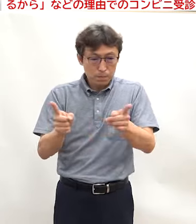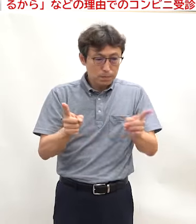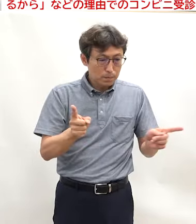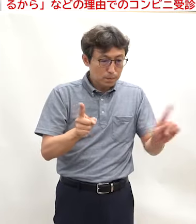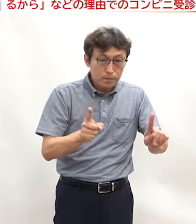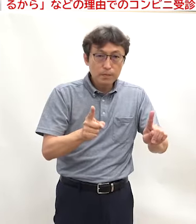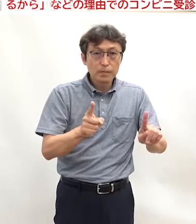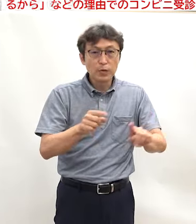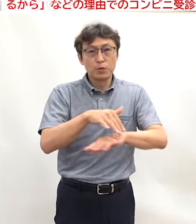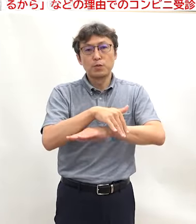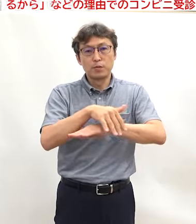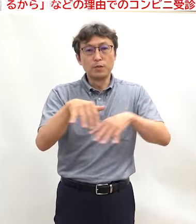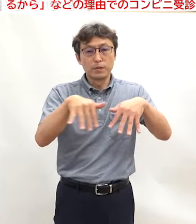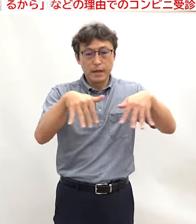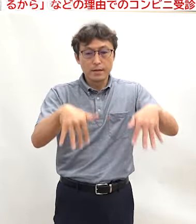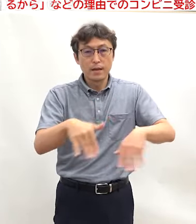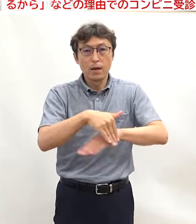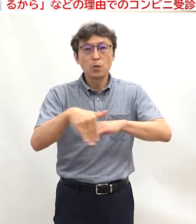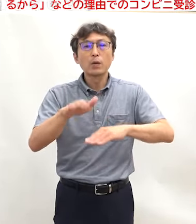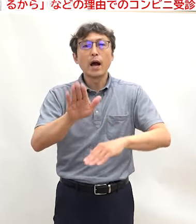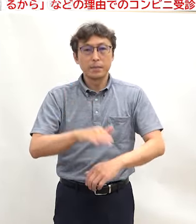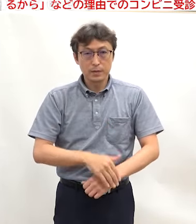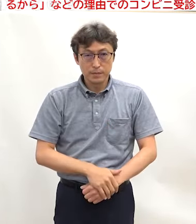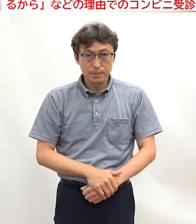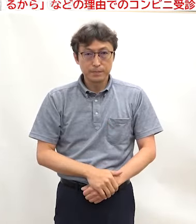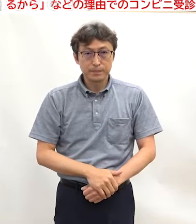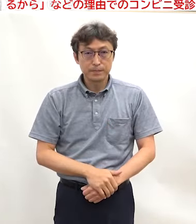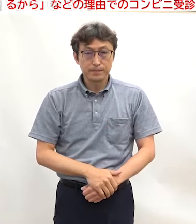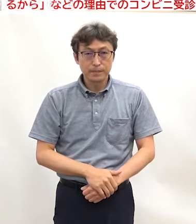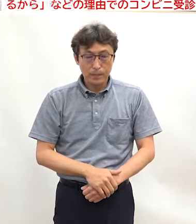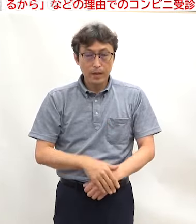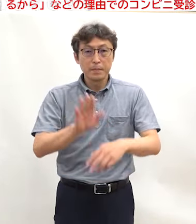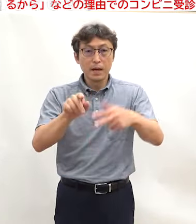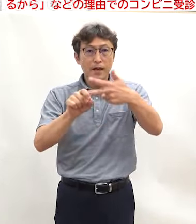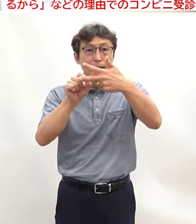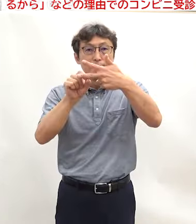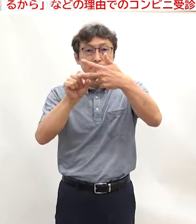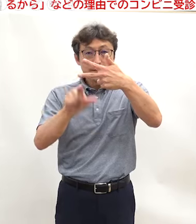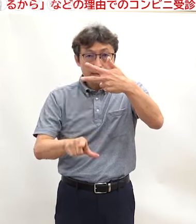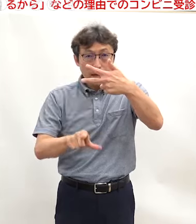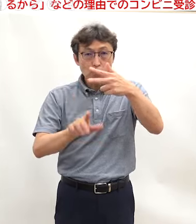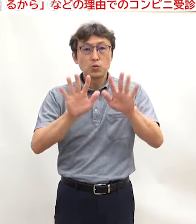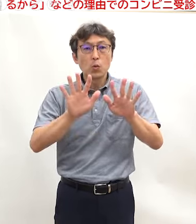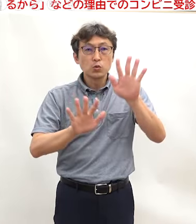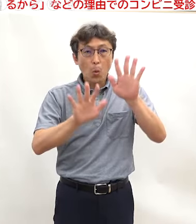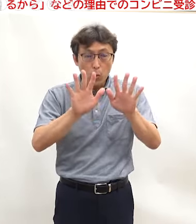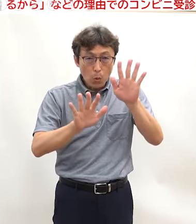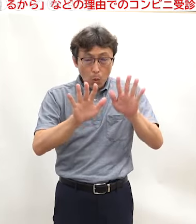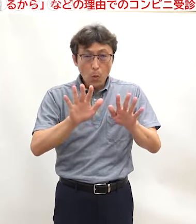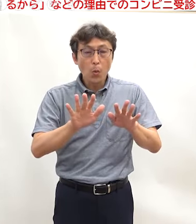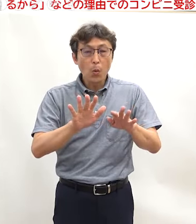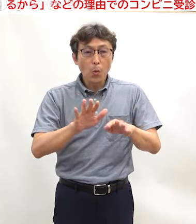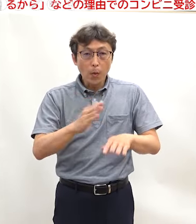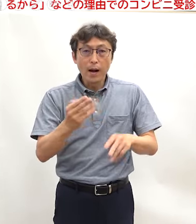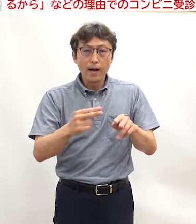ています。ちなみにこのような体制を取ると7月どうなるかというと、ご覧の通りですね、